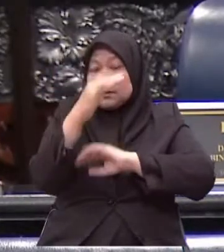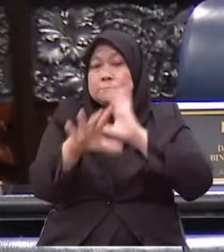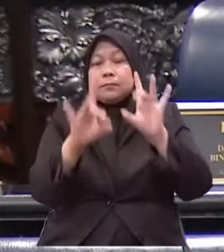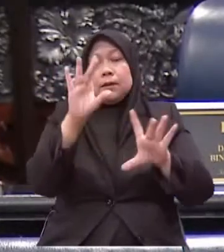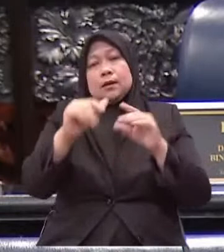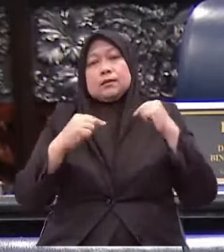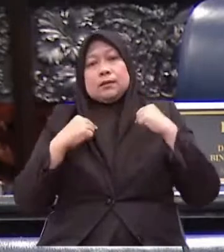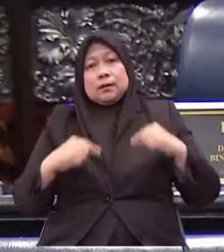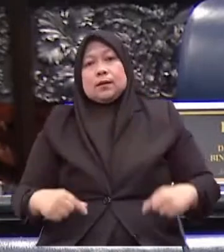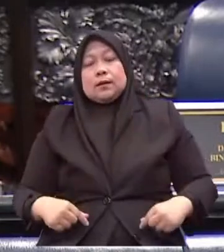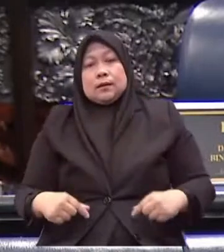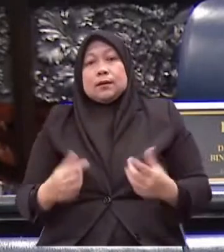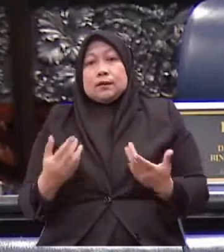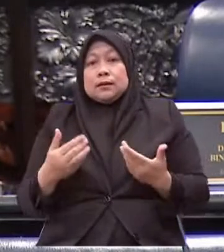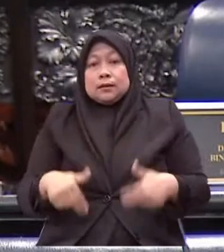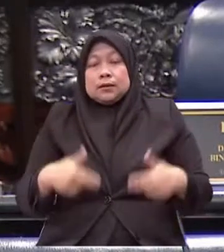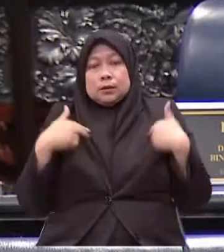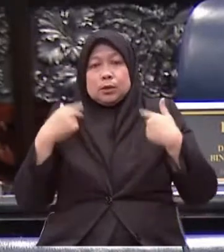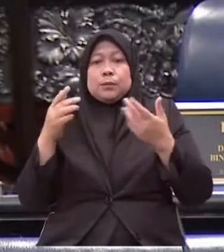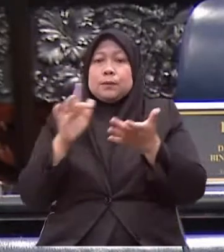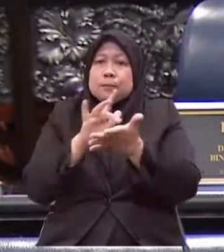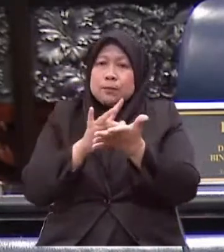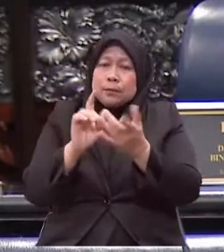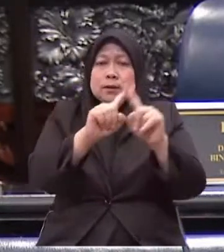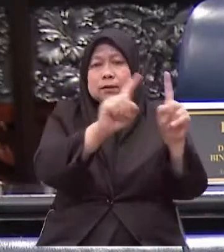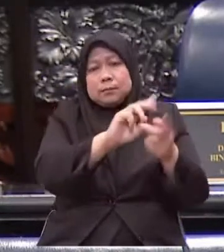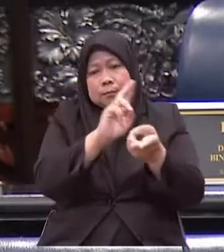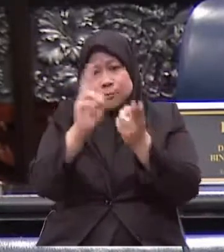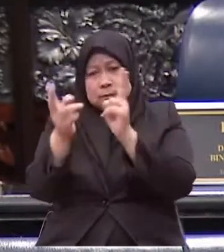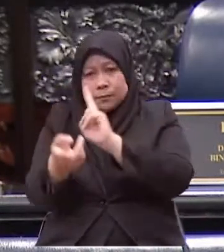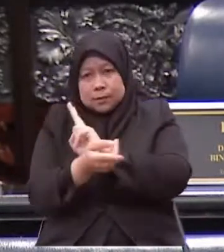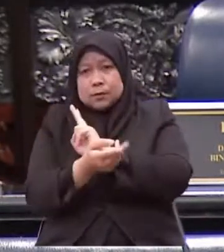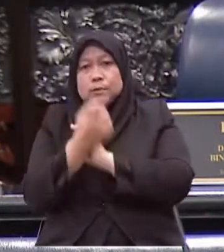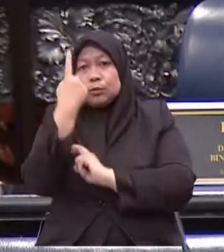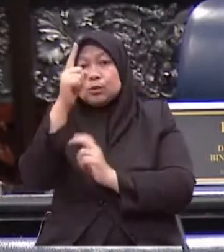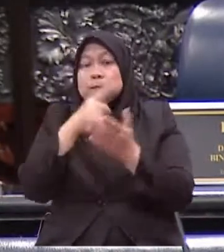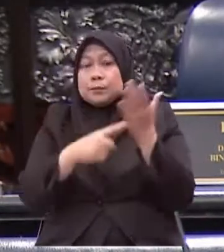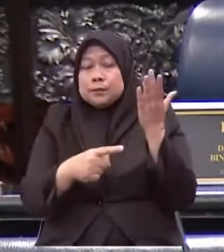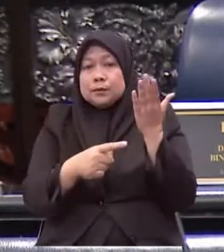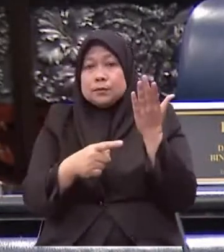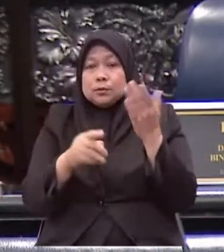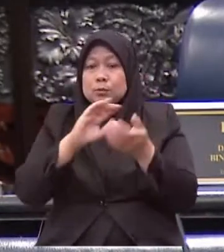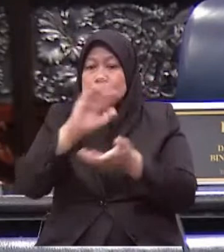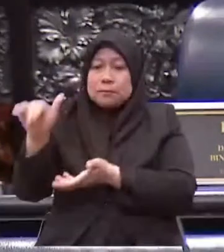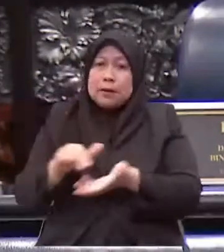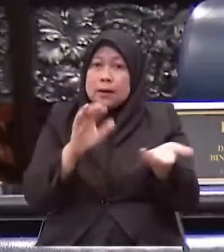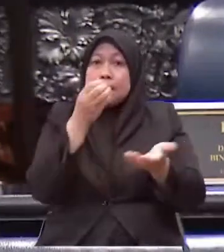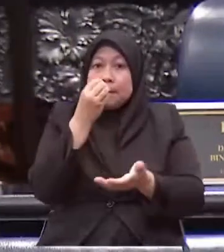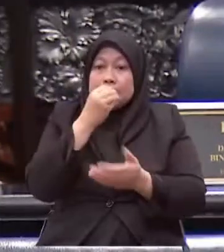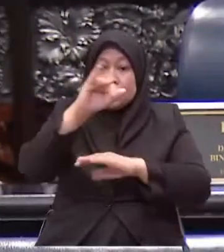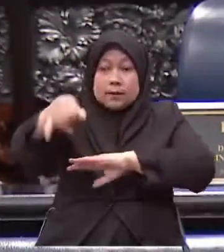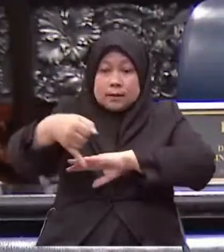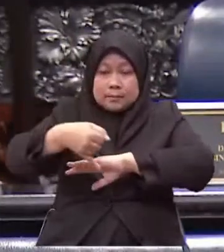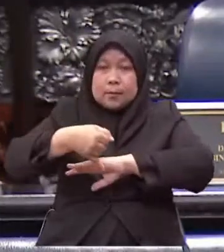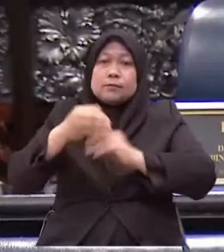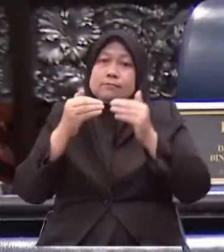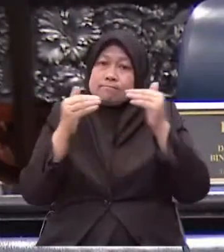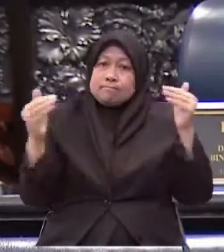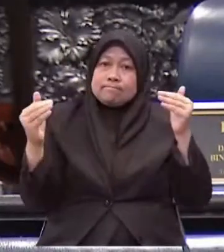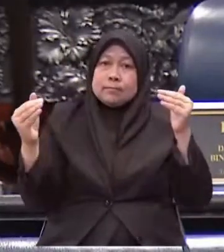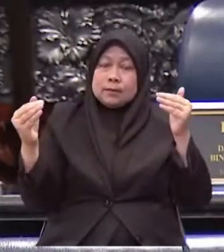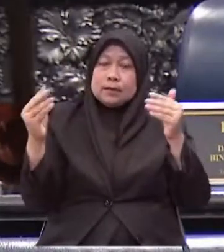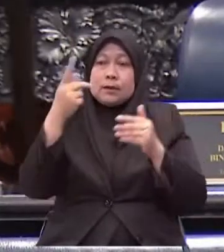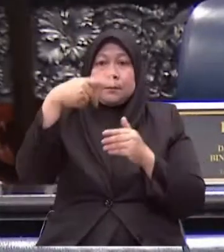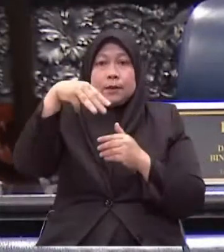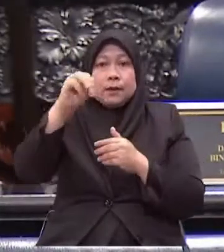gaya hidup peningkatan pendapatan sekitaran Justru pagi memastikan kekekalan sumber Impor adalah stabil Epic game